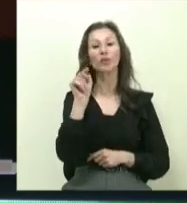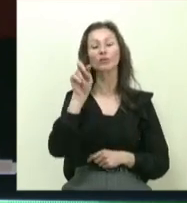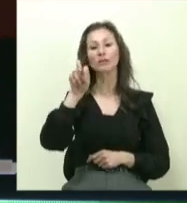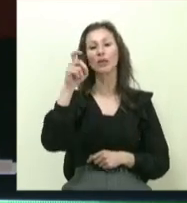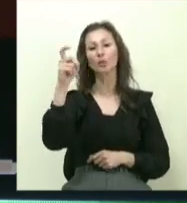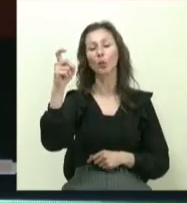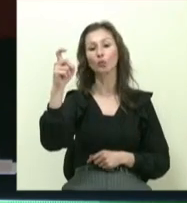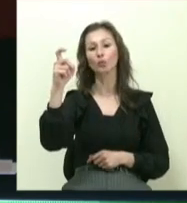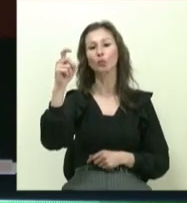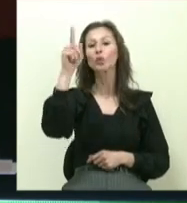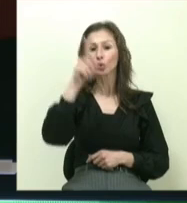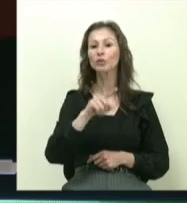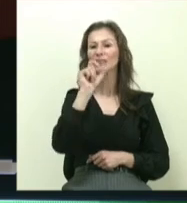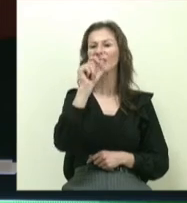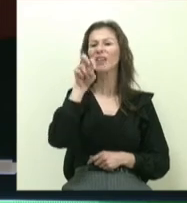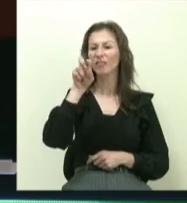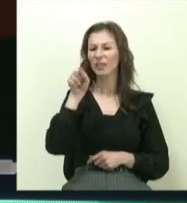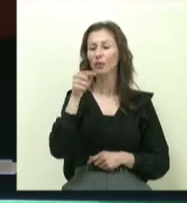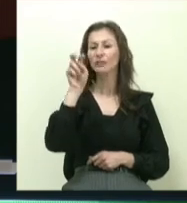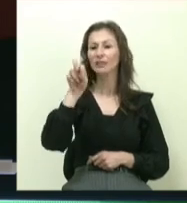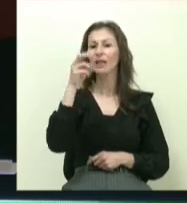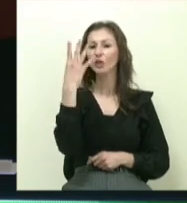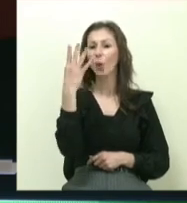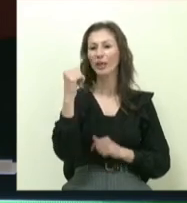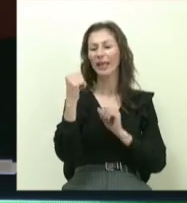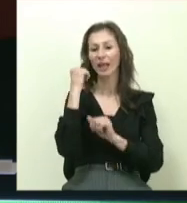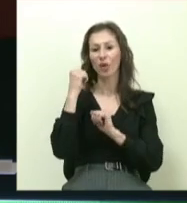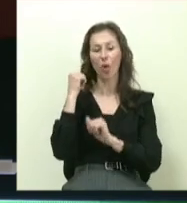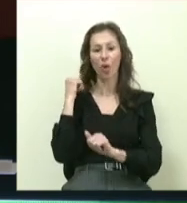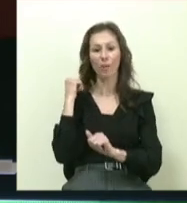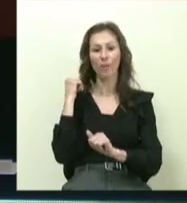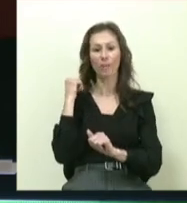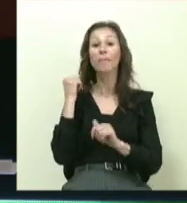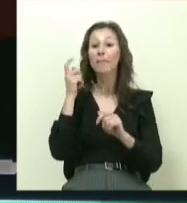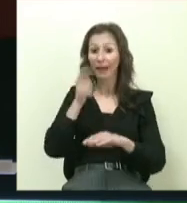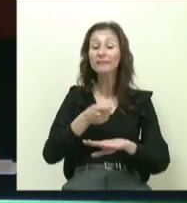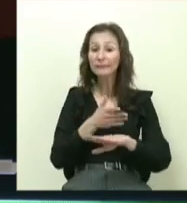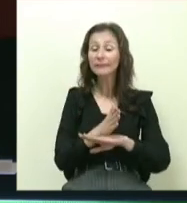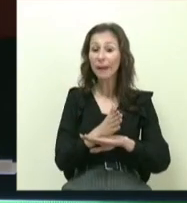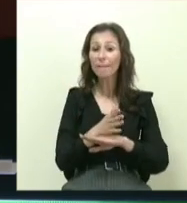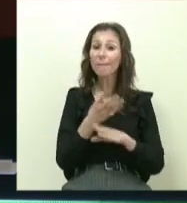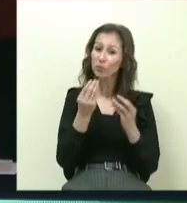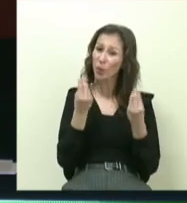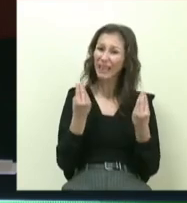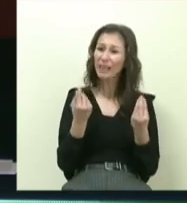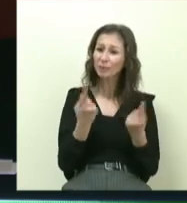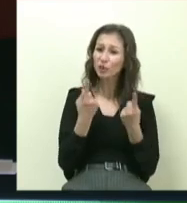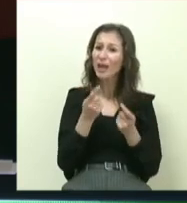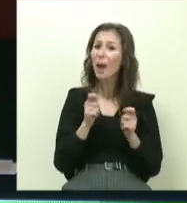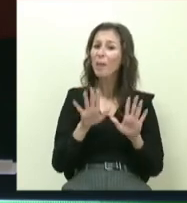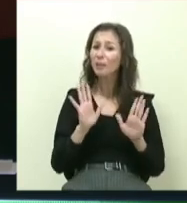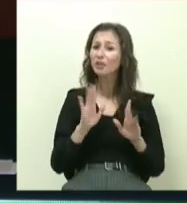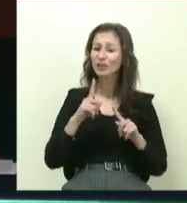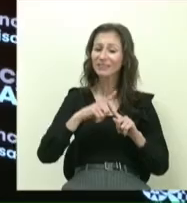%0,89'dan yüzde 0,84'e giriliyor aslında Çok da iyi bir şey yapmamıştı